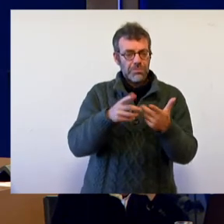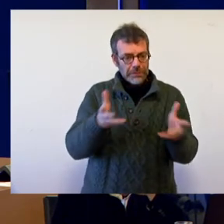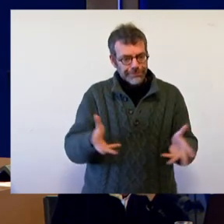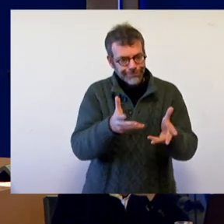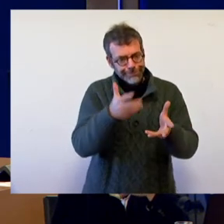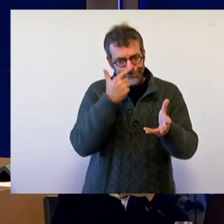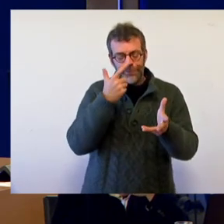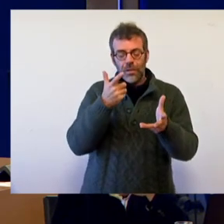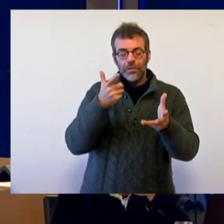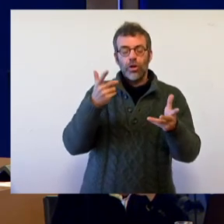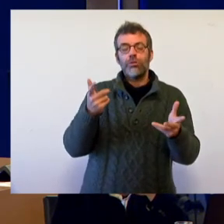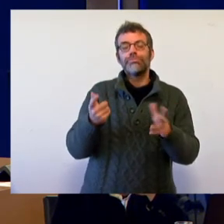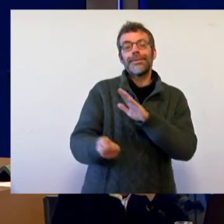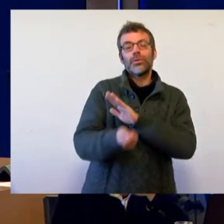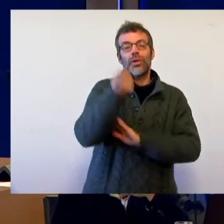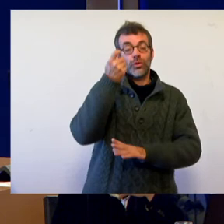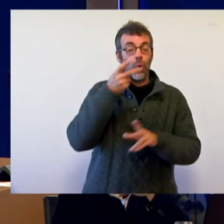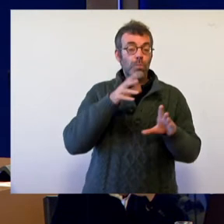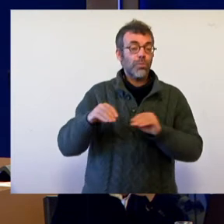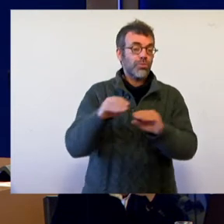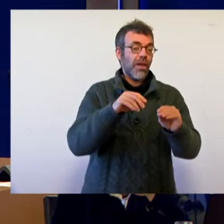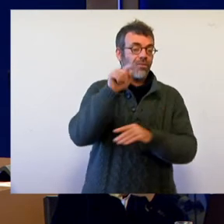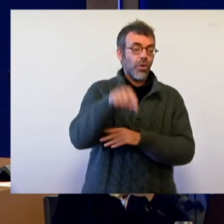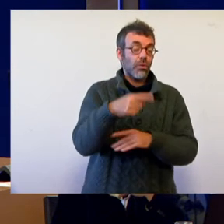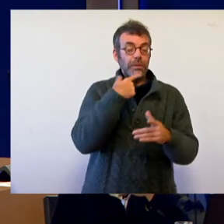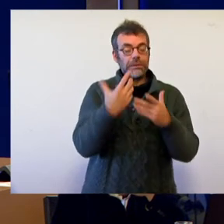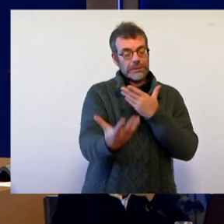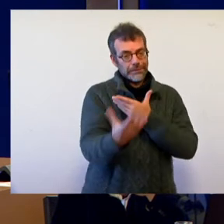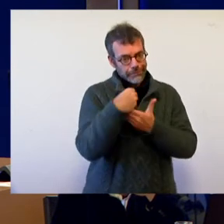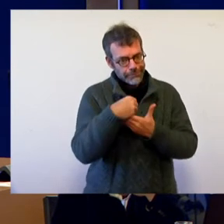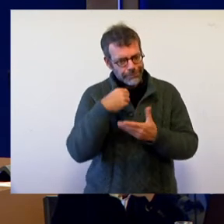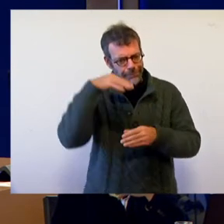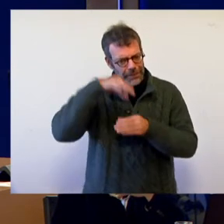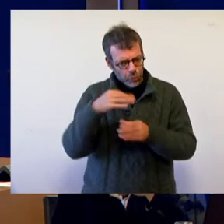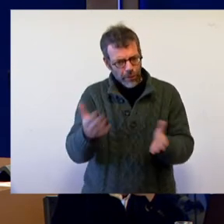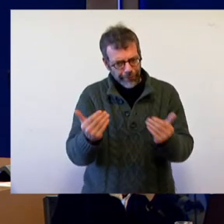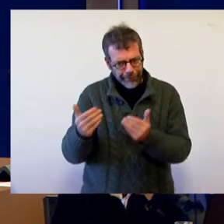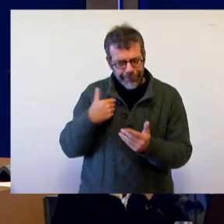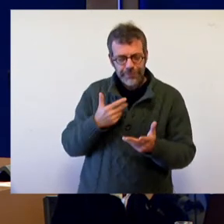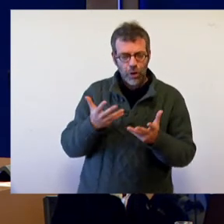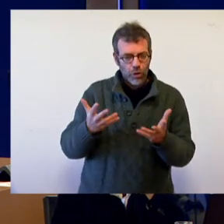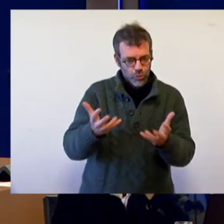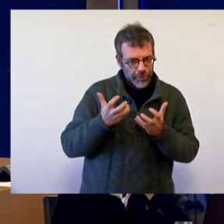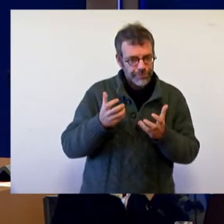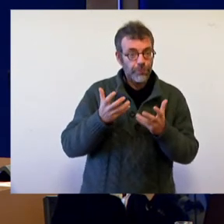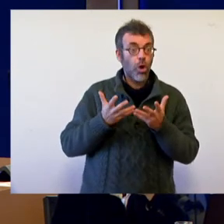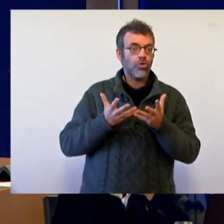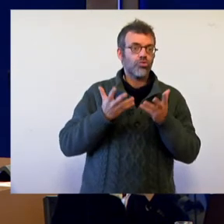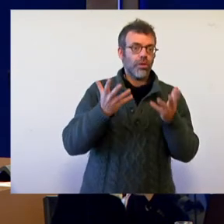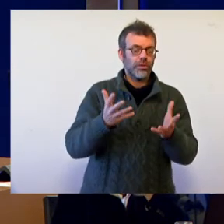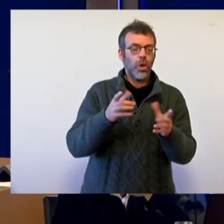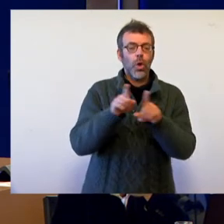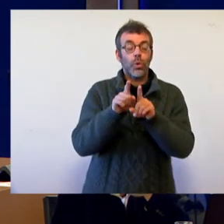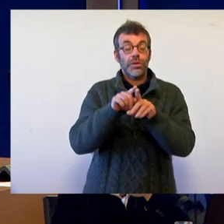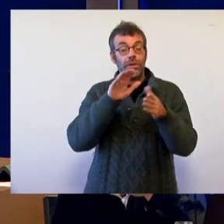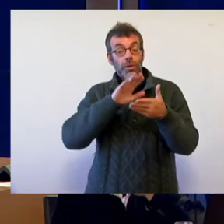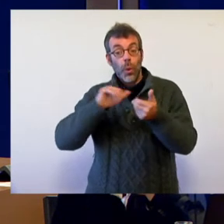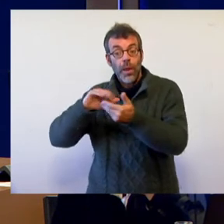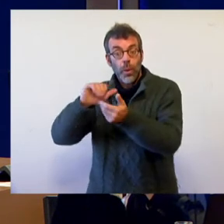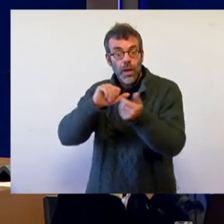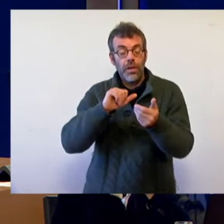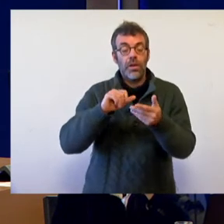élections dans une démarche d'éducation populaire, et puis informer sur l'ensemble des démarches, que ce soit pour l'inscription, mais aussi pour la procuration, parce qu'on sait que c'est un